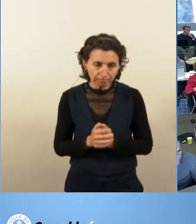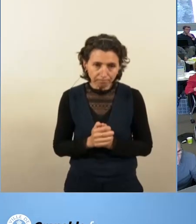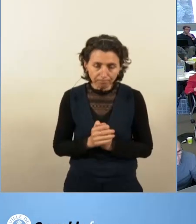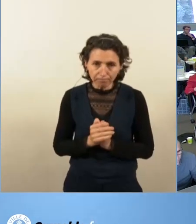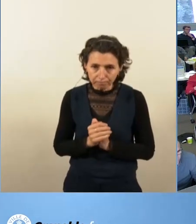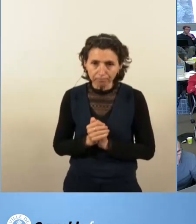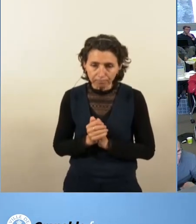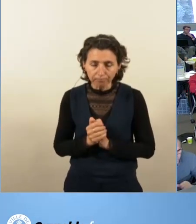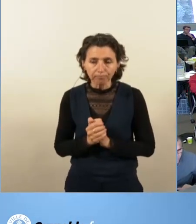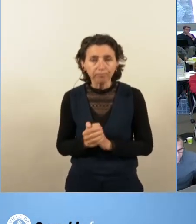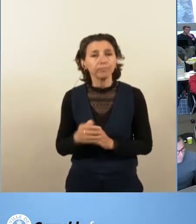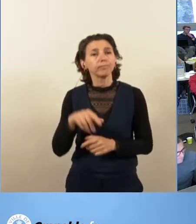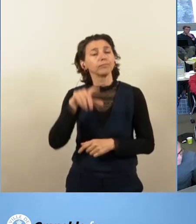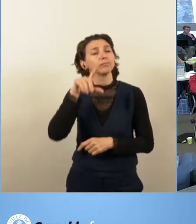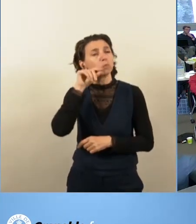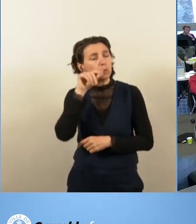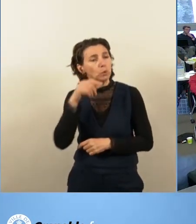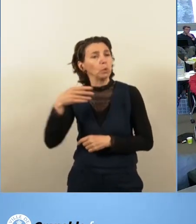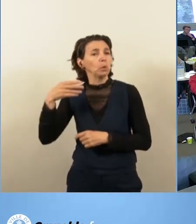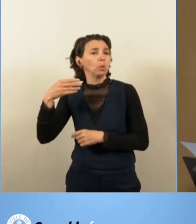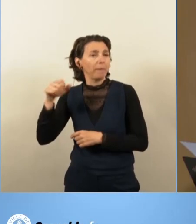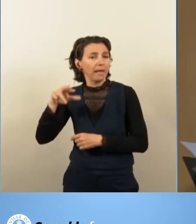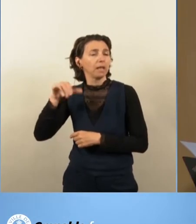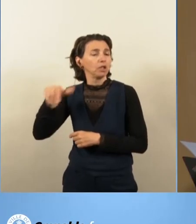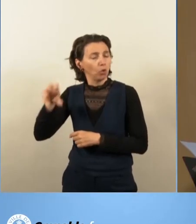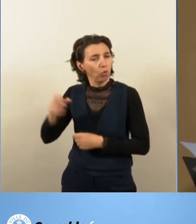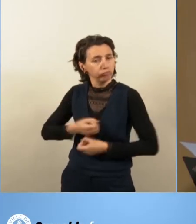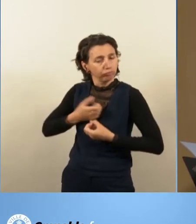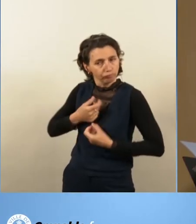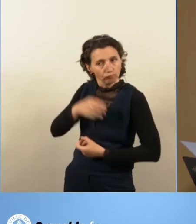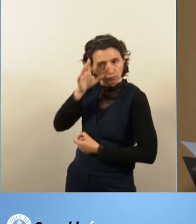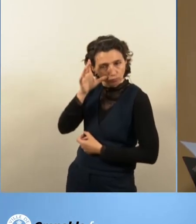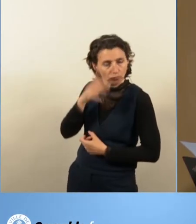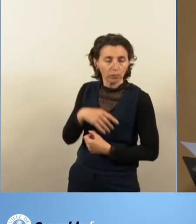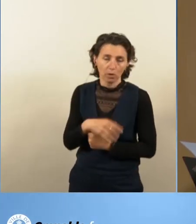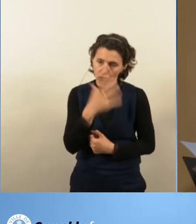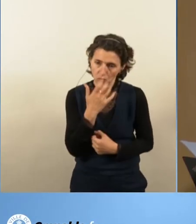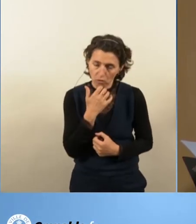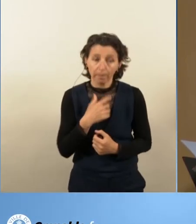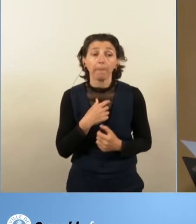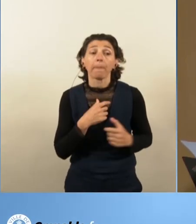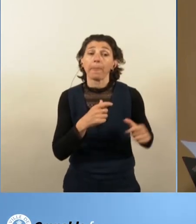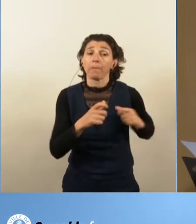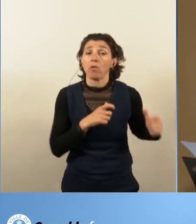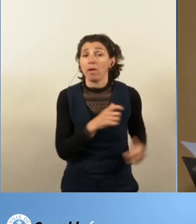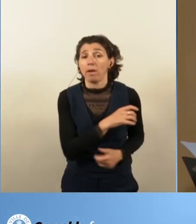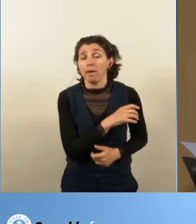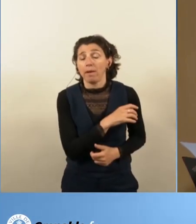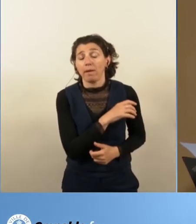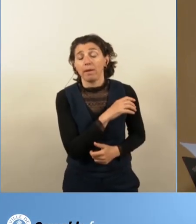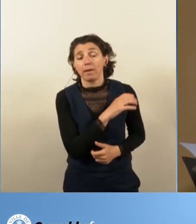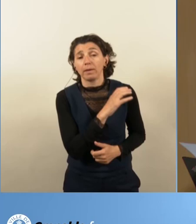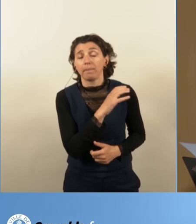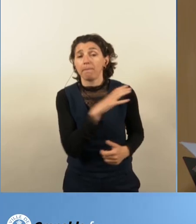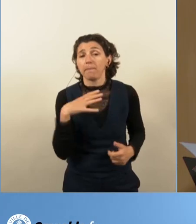l'exposé de Monsieur Pierre Mériot et je rejoins ma collègue Émilie Chalas Escal vient de